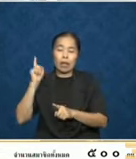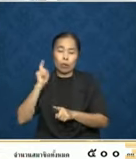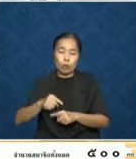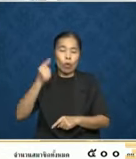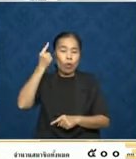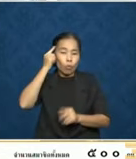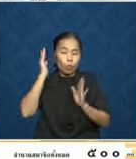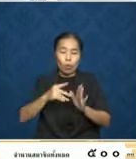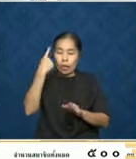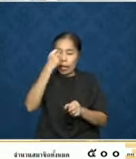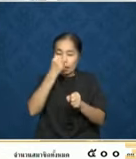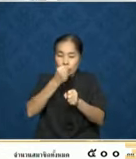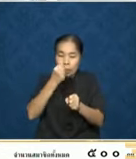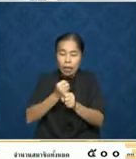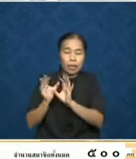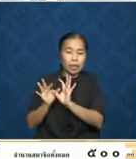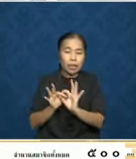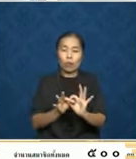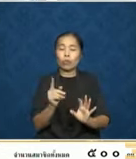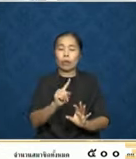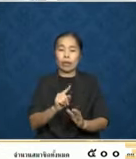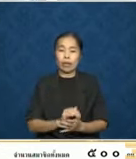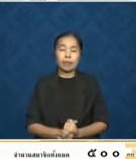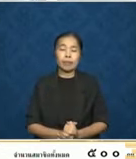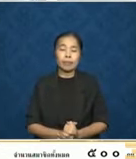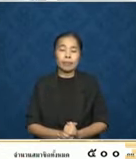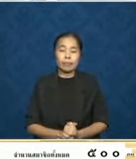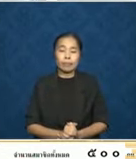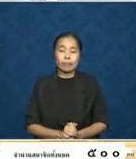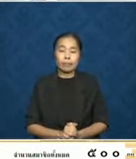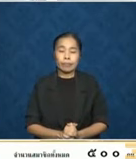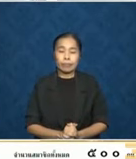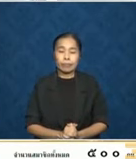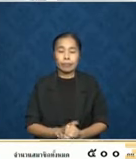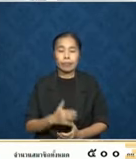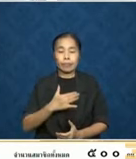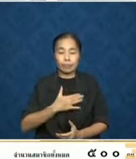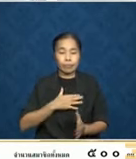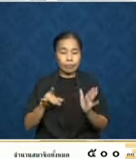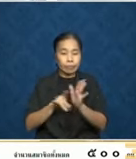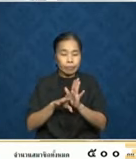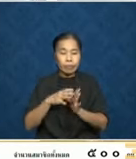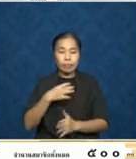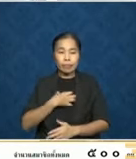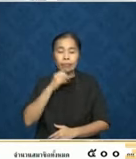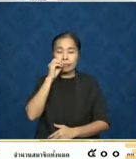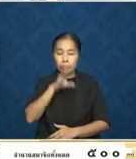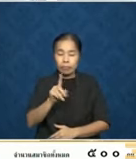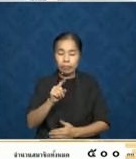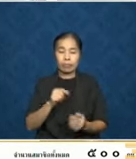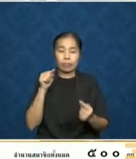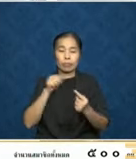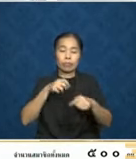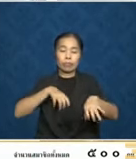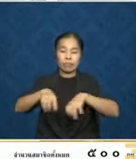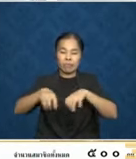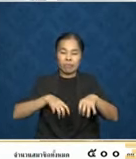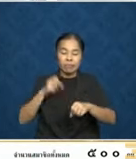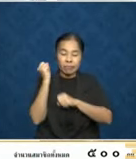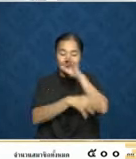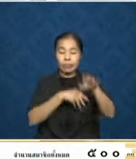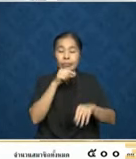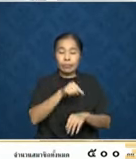ที่เกี่ยวข้องทั้งหมดครับท่านประธานประเด็นสุดท้ายครับท่านสิ่งที่ผมอยากจะพูดถึงเรื่องการบริหารจัดการขยะ